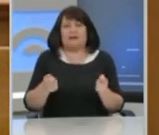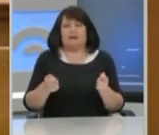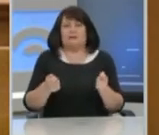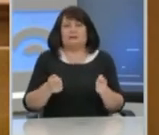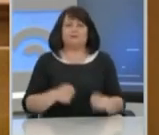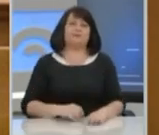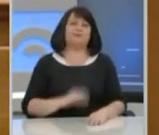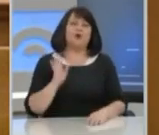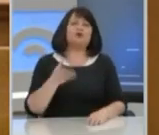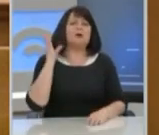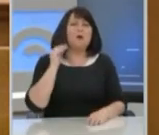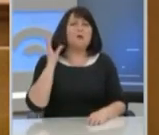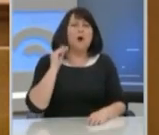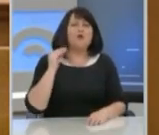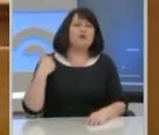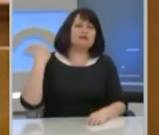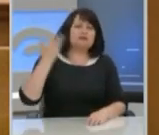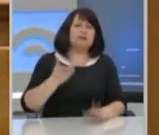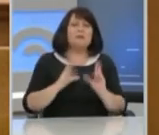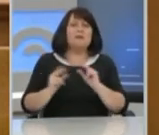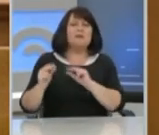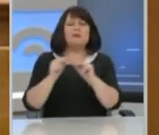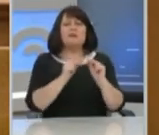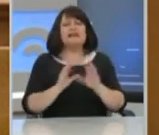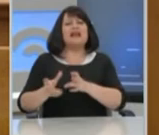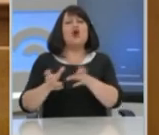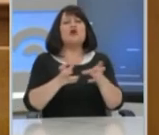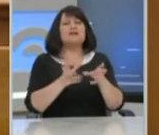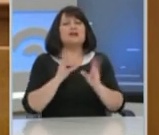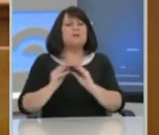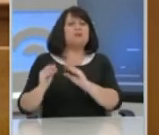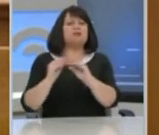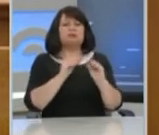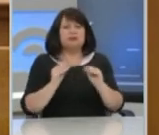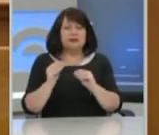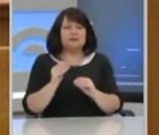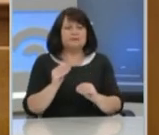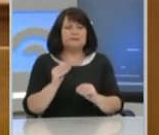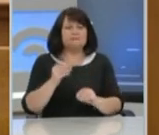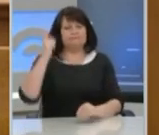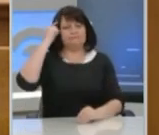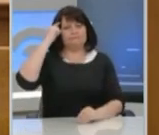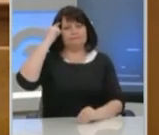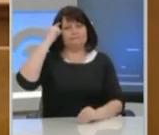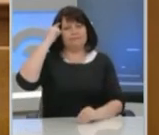Και όταν ακούω εδώ και πολύ καιρό αυτή τη συζήτηση στα μέσα ενημέρωσης, ξέρετε, μου έρχεται στο μυαλό